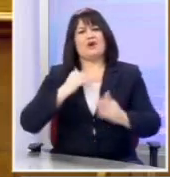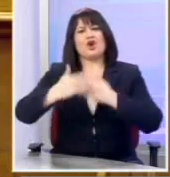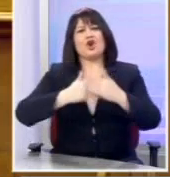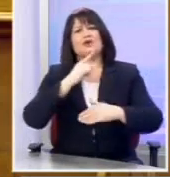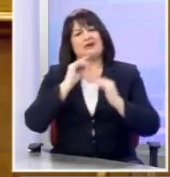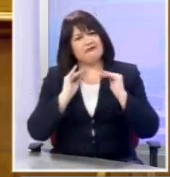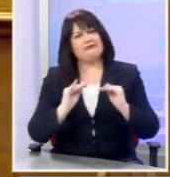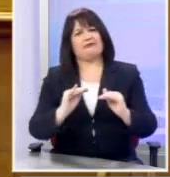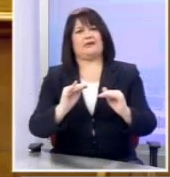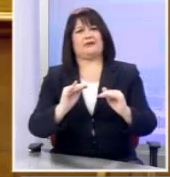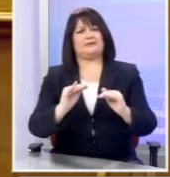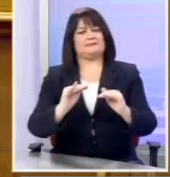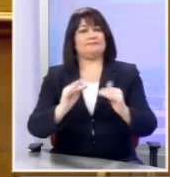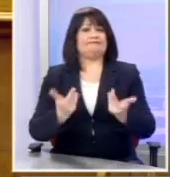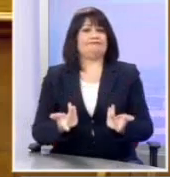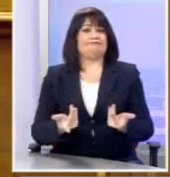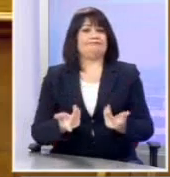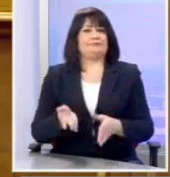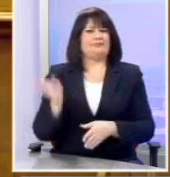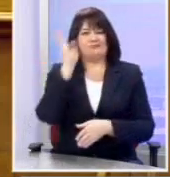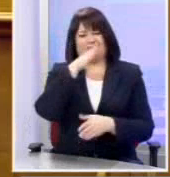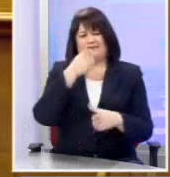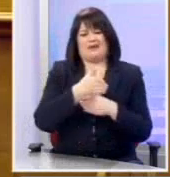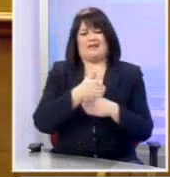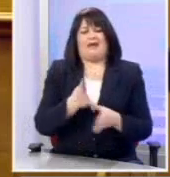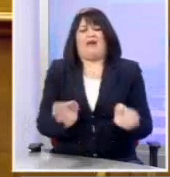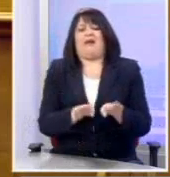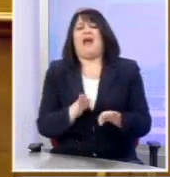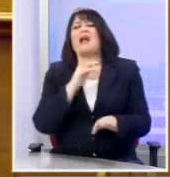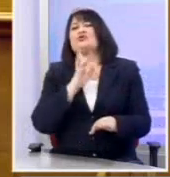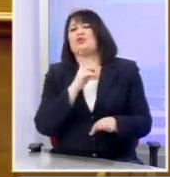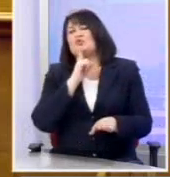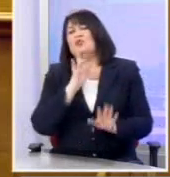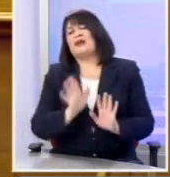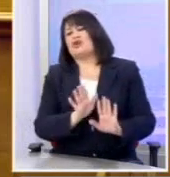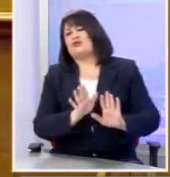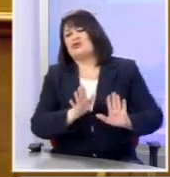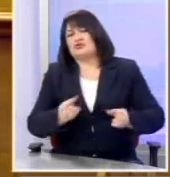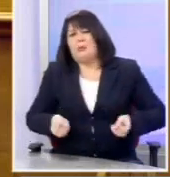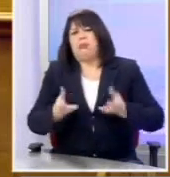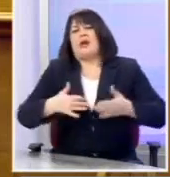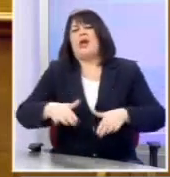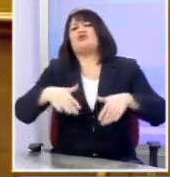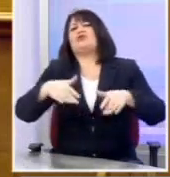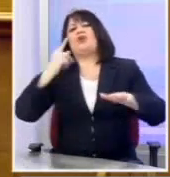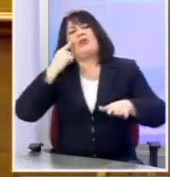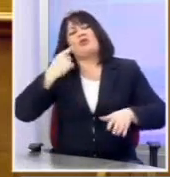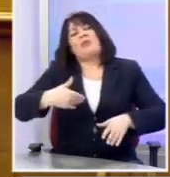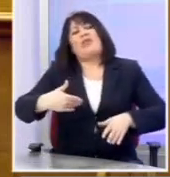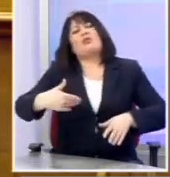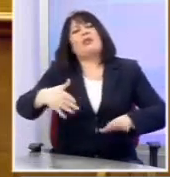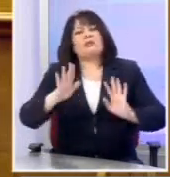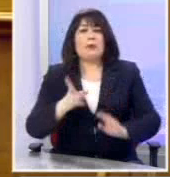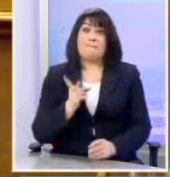χρόνια. Να κρύψουμε το πρόβλημα κάτω από το χαλί, να το πετάξουμε μπροστά στο μέλλον, με τον